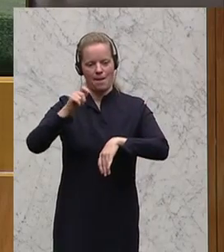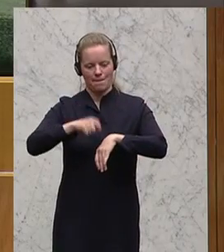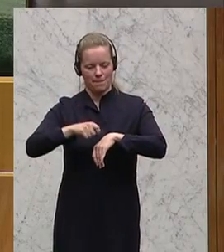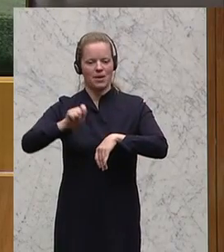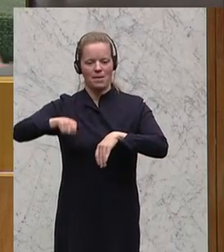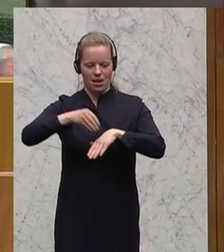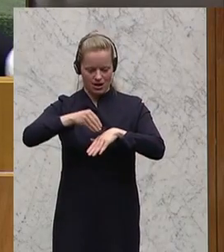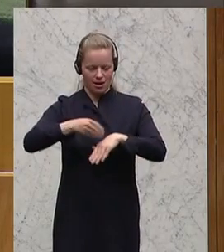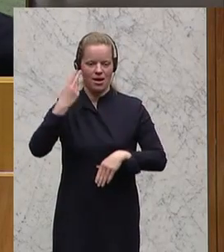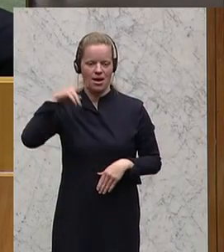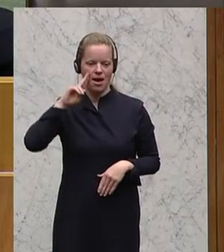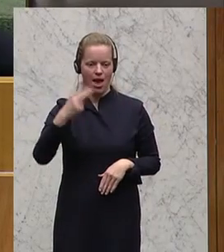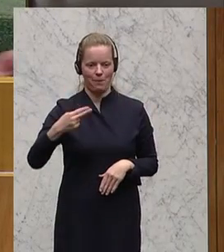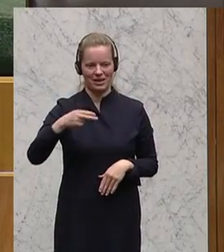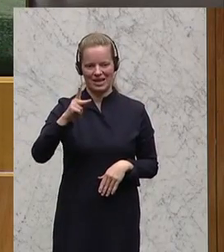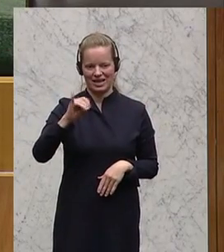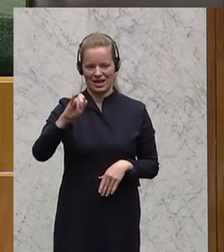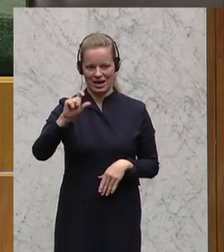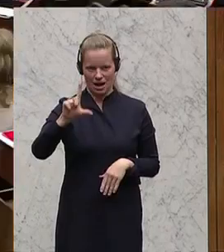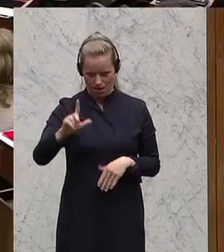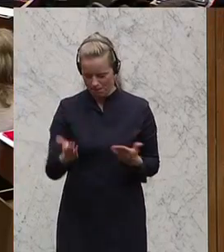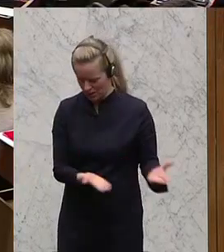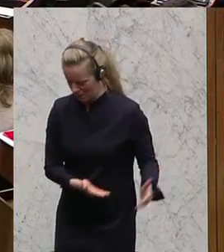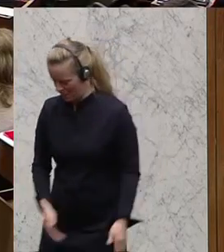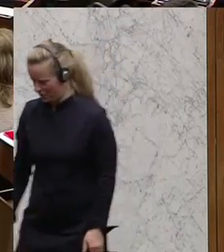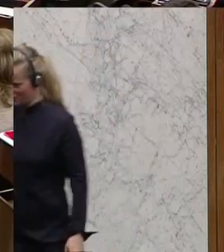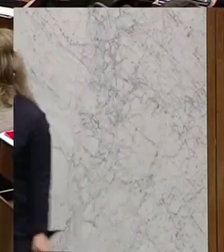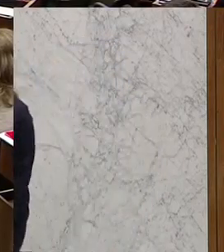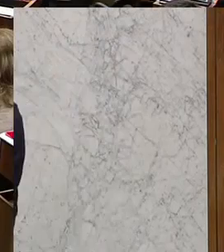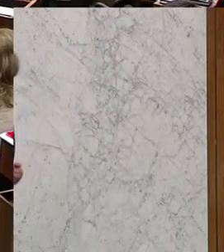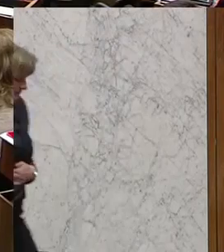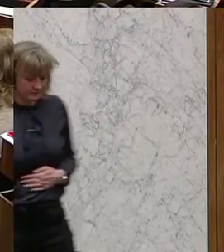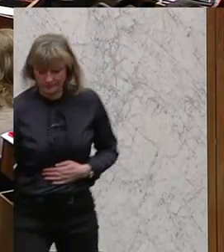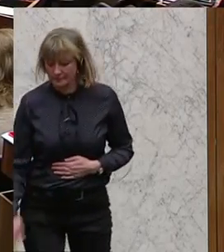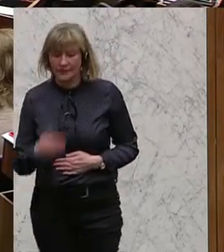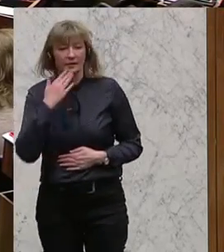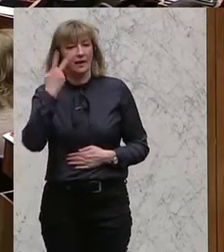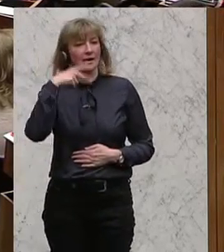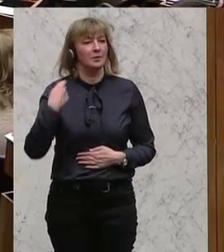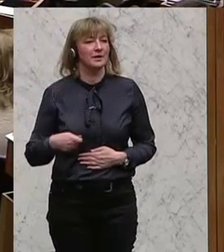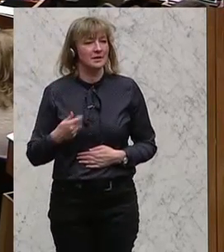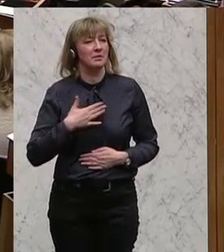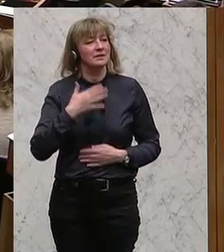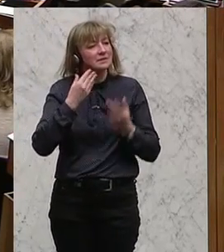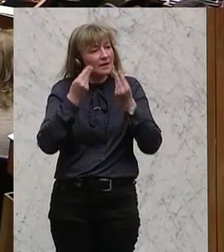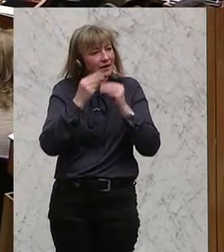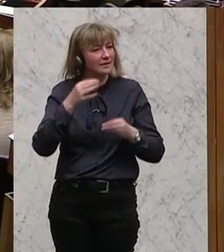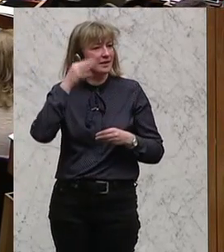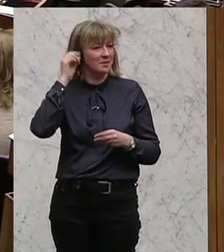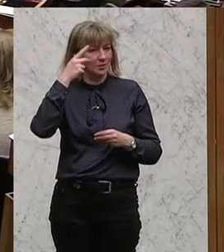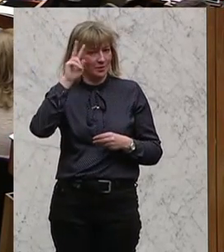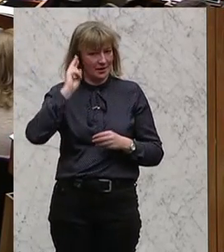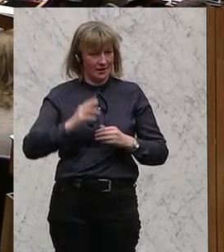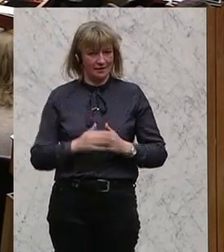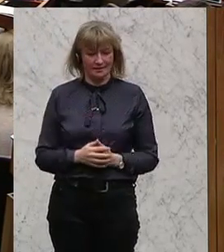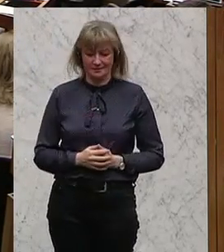tun. Herbert Kickl, der Sozialsprecher der FPÖ, ist der erste Redner dazu. Danke, Herr Präsident. Meine sehr geehrten Damen und Herren, lassen Sie mich am